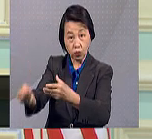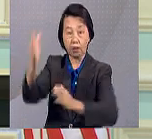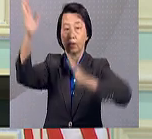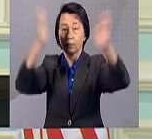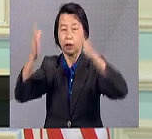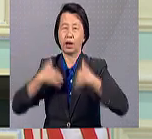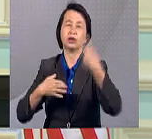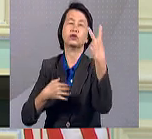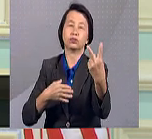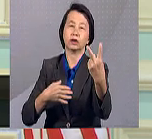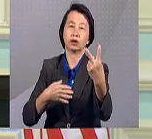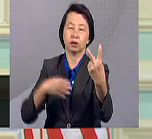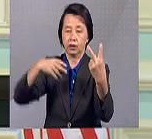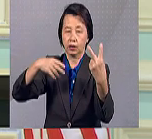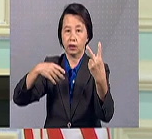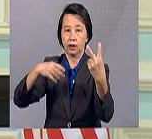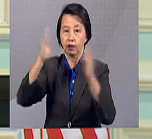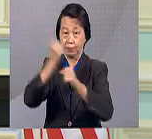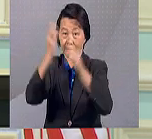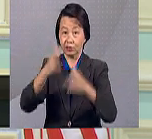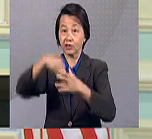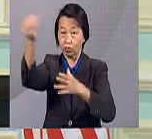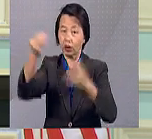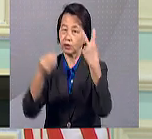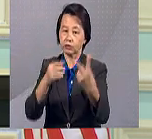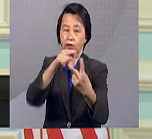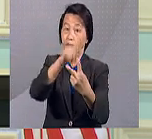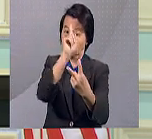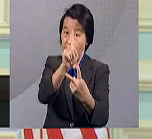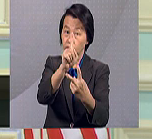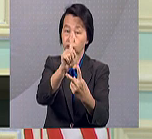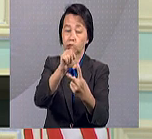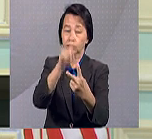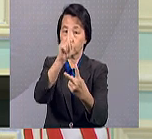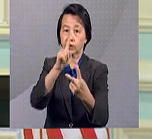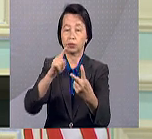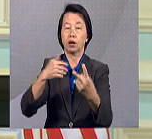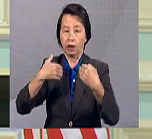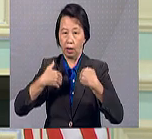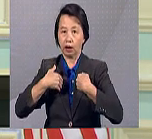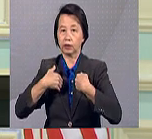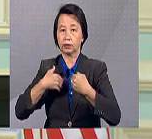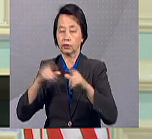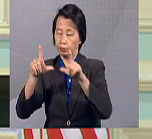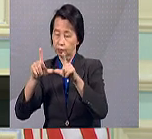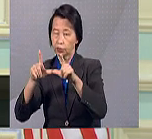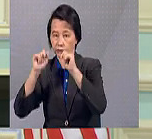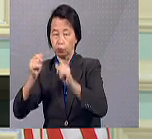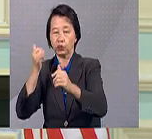Malaysia ada dua kategori. Kategori pertama adalah mereka yang mempunyai permit